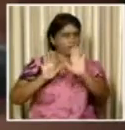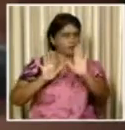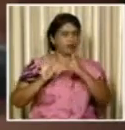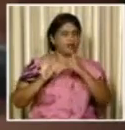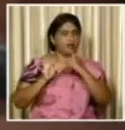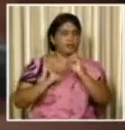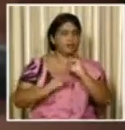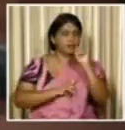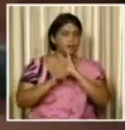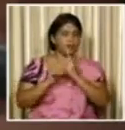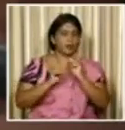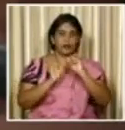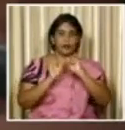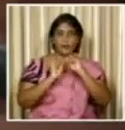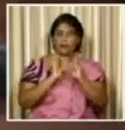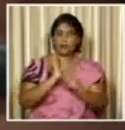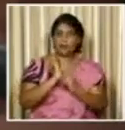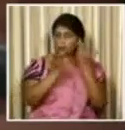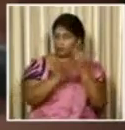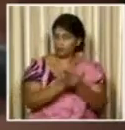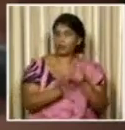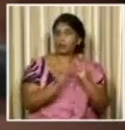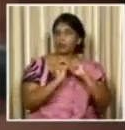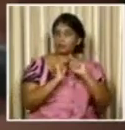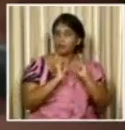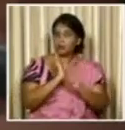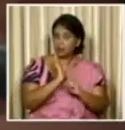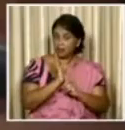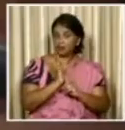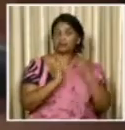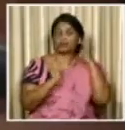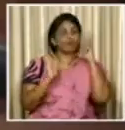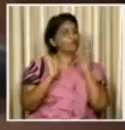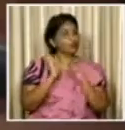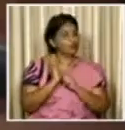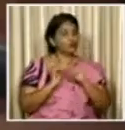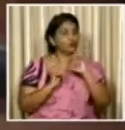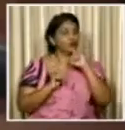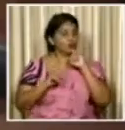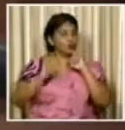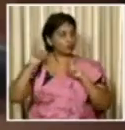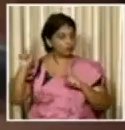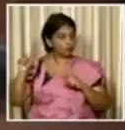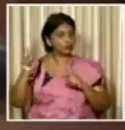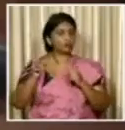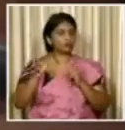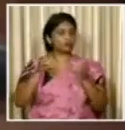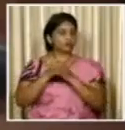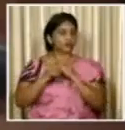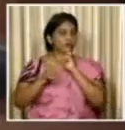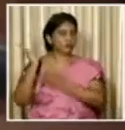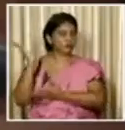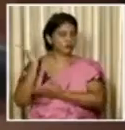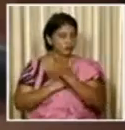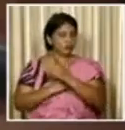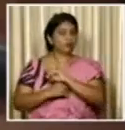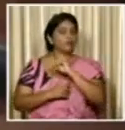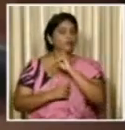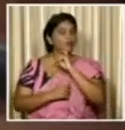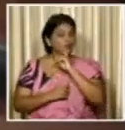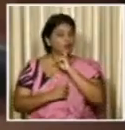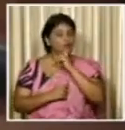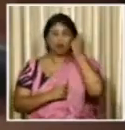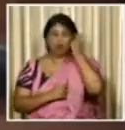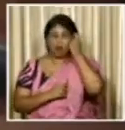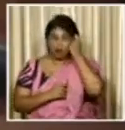Panata parlimento da villa tibino e parlimento da enalata panata pilibondo sesta di karenda kadda ema ka villa tino sesta di karenda